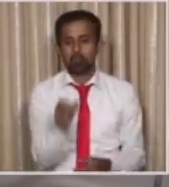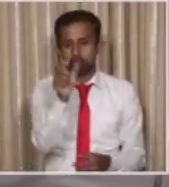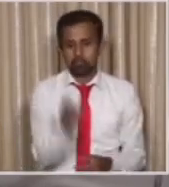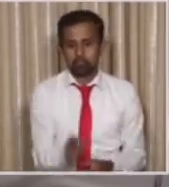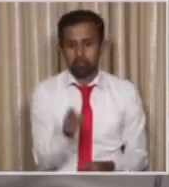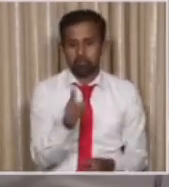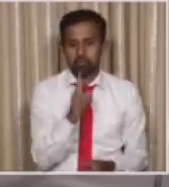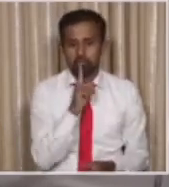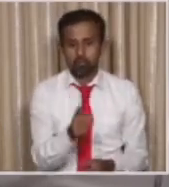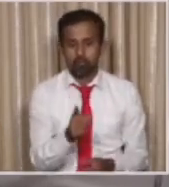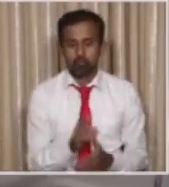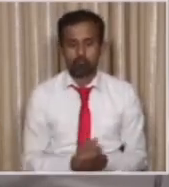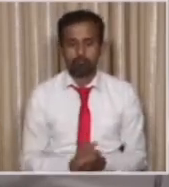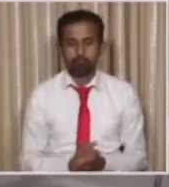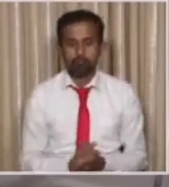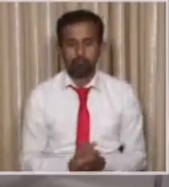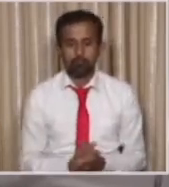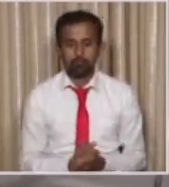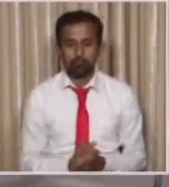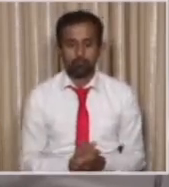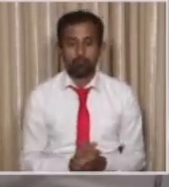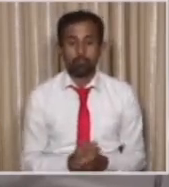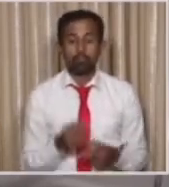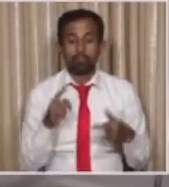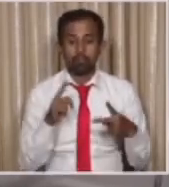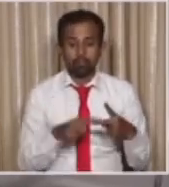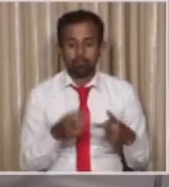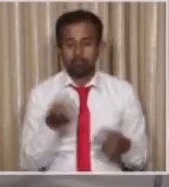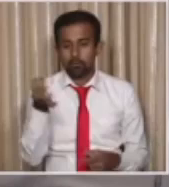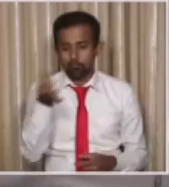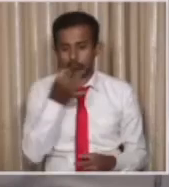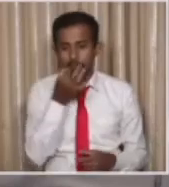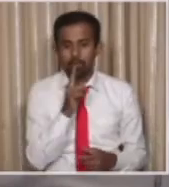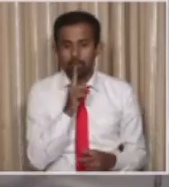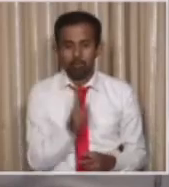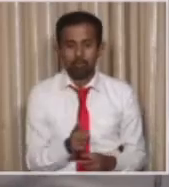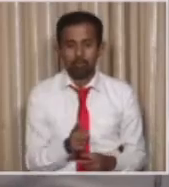अवधारण्य मुकर्ण एवगेम देवी चोदना व्यंकिया